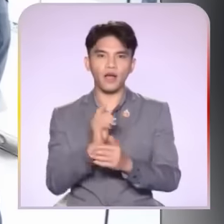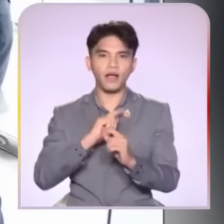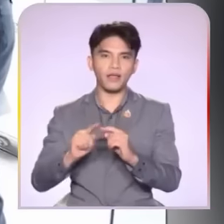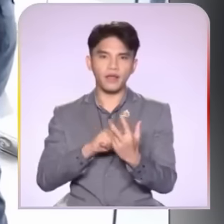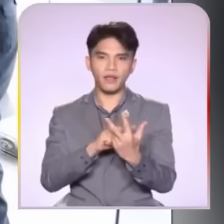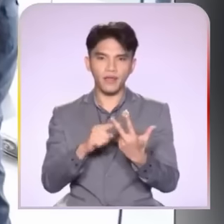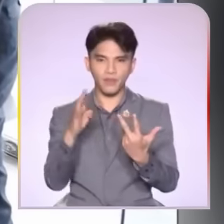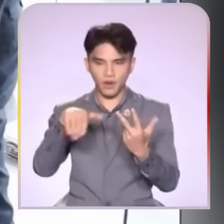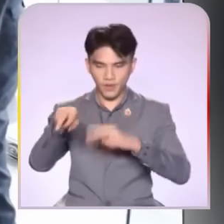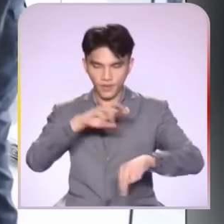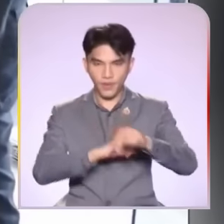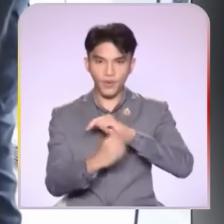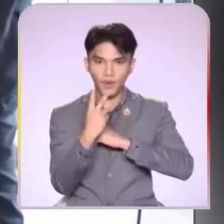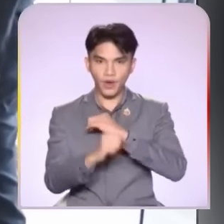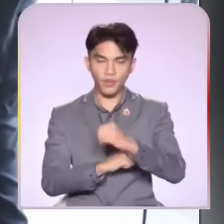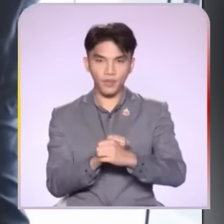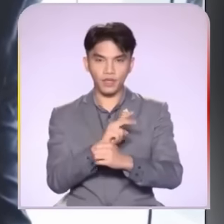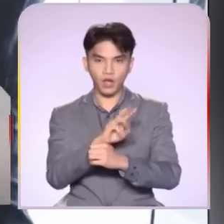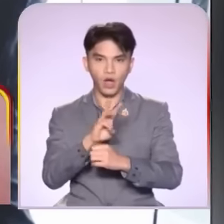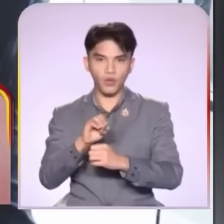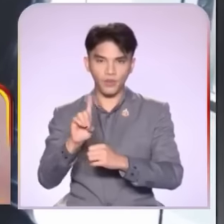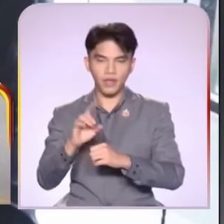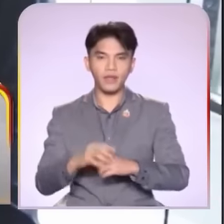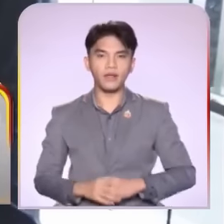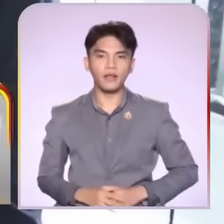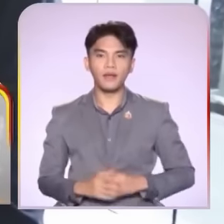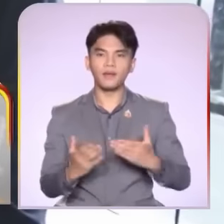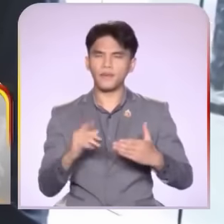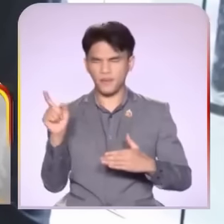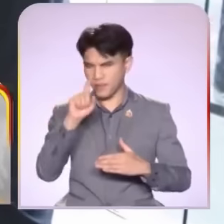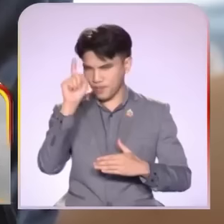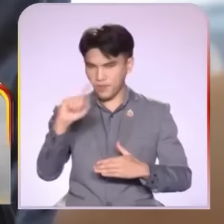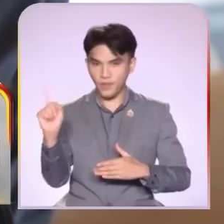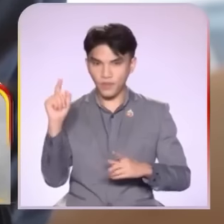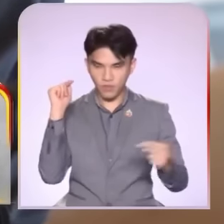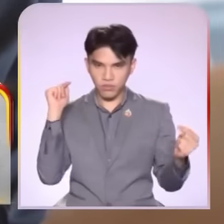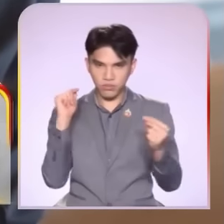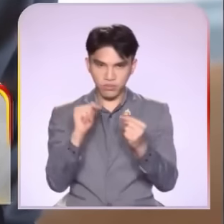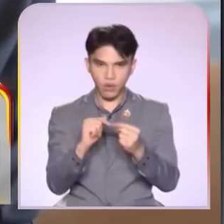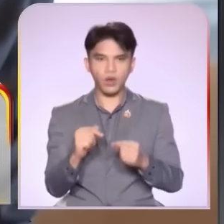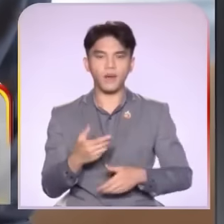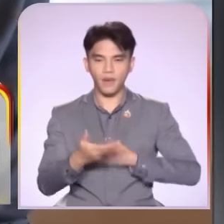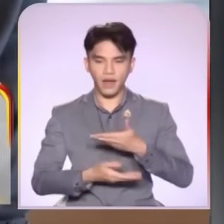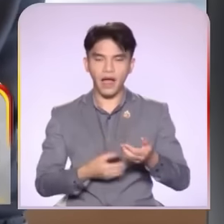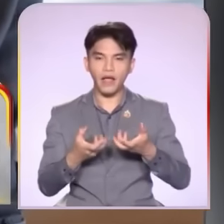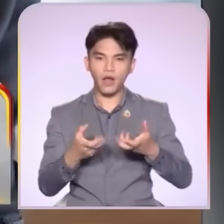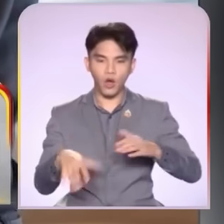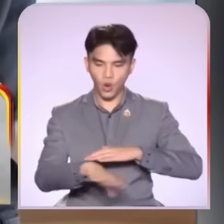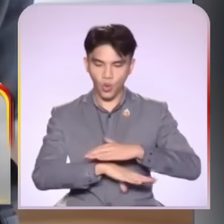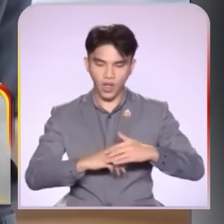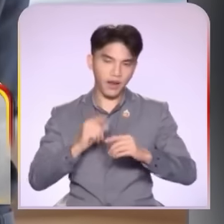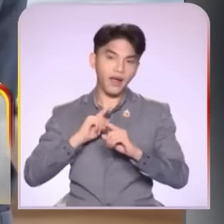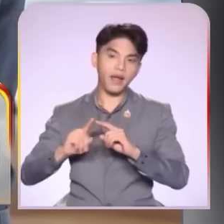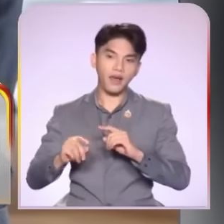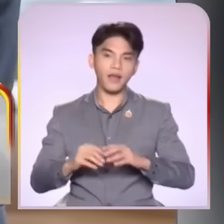ตรวจสอบบริษัทนี้ค่ะตั้งแต่ปี2561นะคะหลังจากที่มีข้อสงสัยเรื่องของการทำธุรกิจโดยหลักฐานดังกล่าวเนี่ย